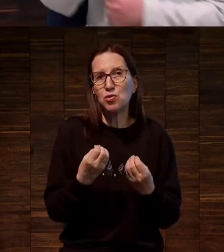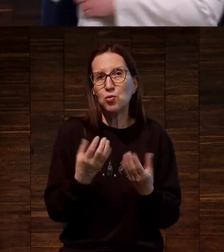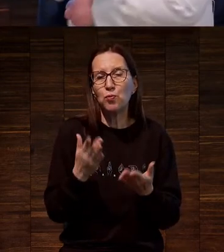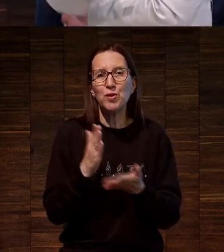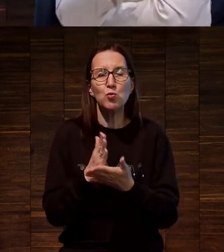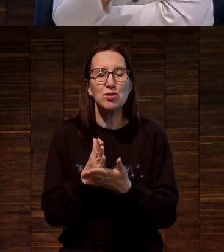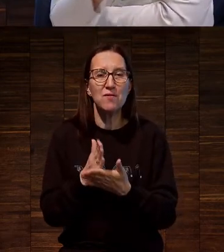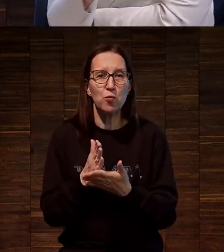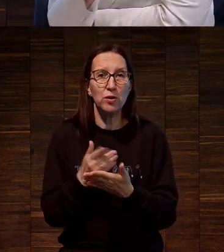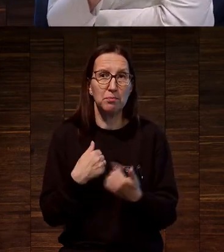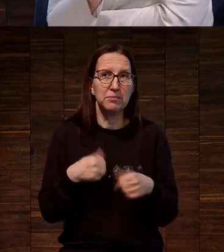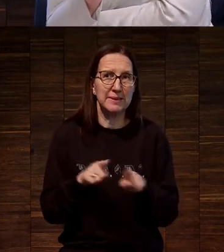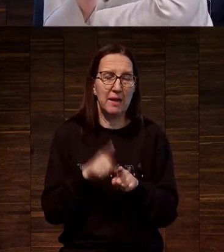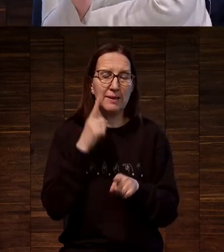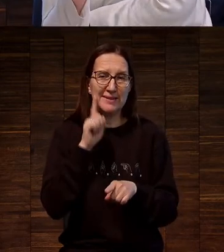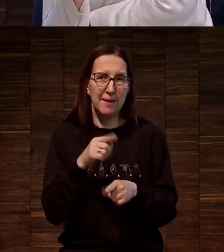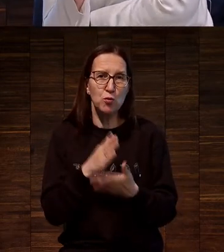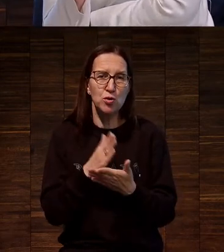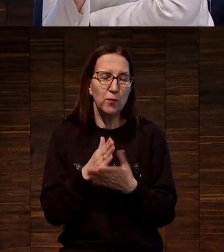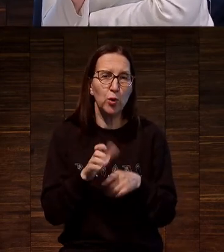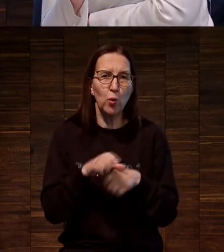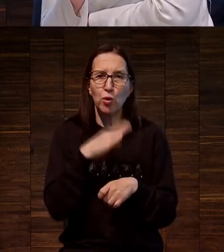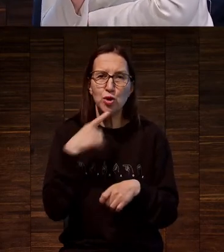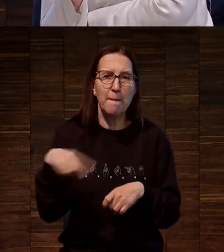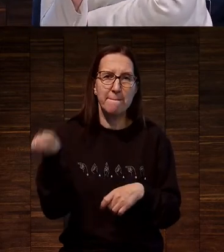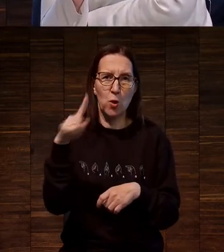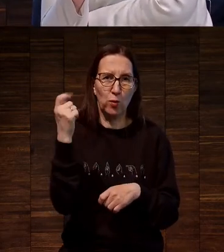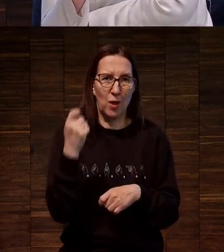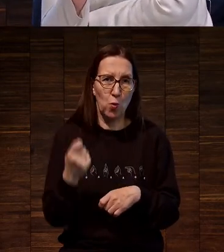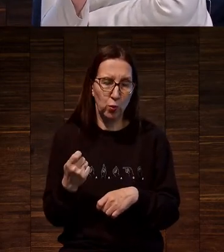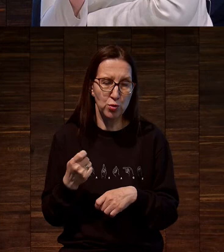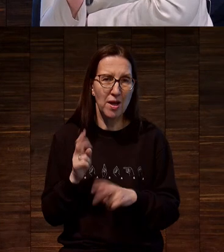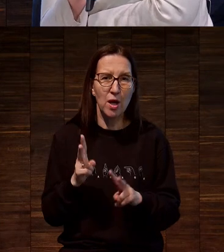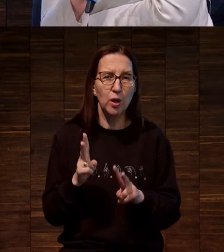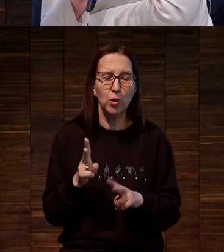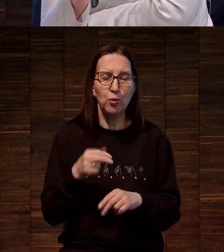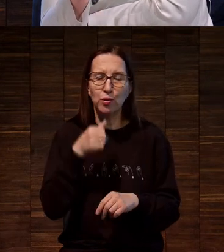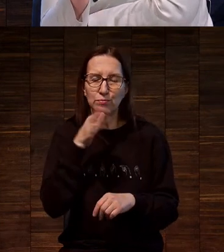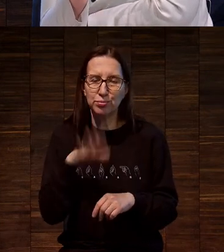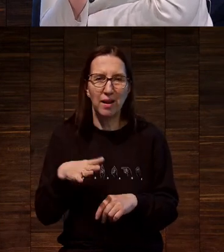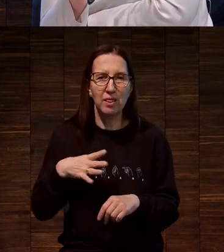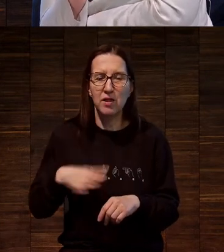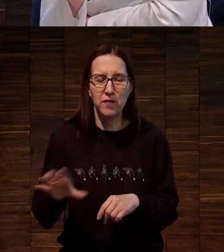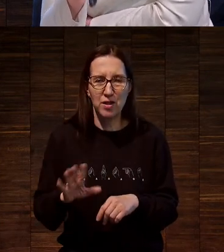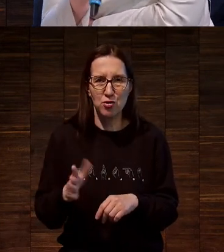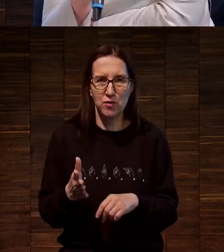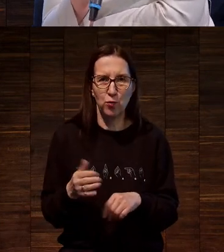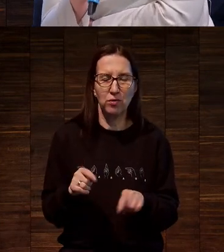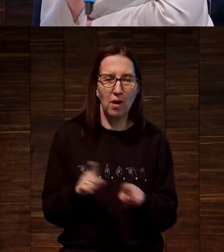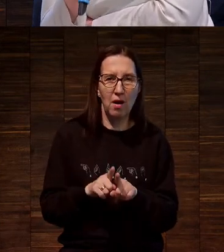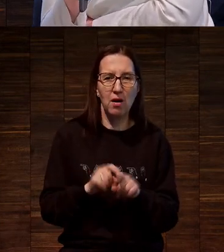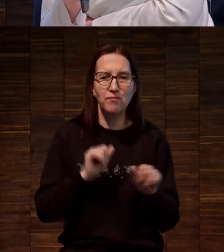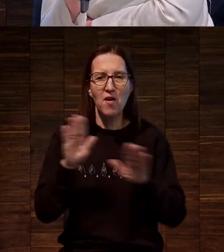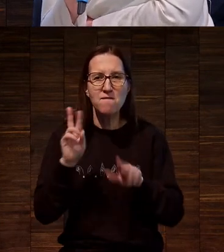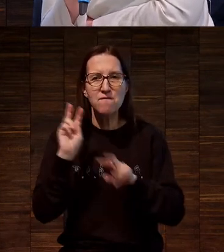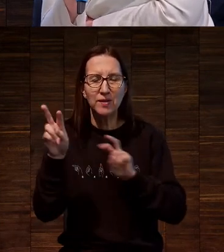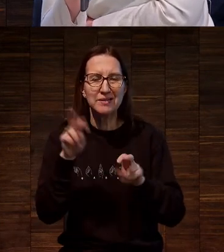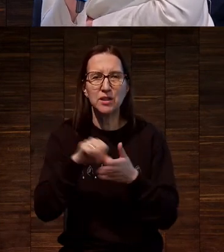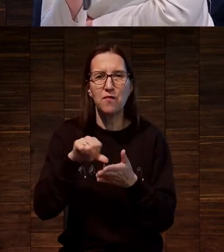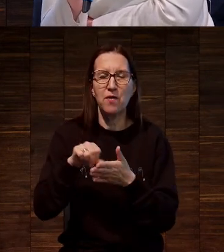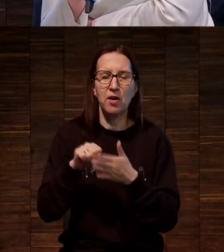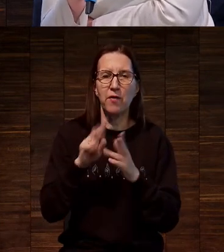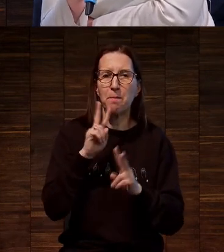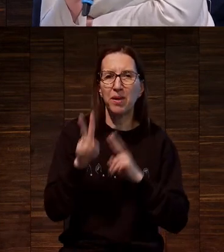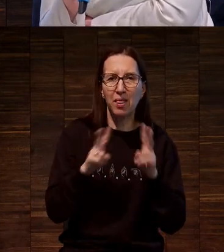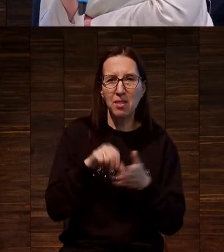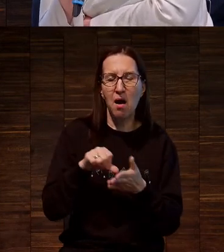существует, насколько нам известно, существует много художников, которые не выдерживают ритм выставок, биеннале,